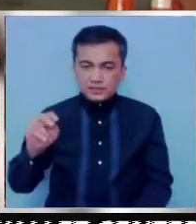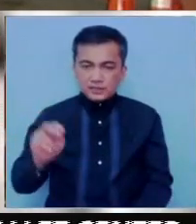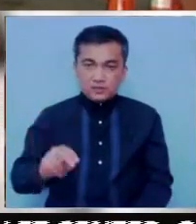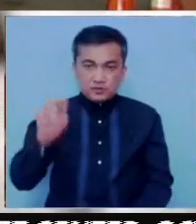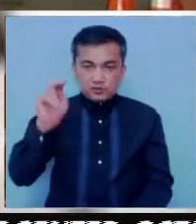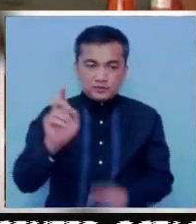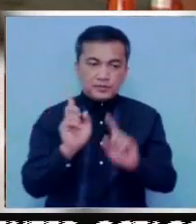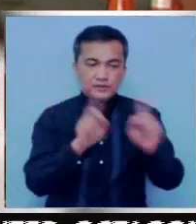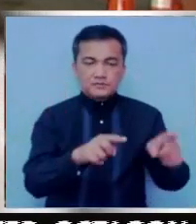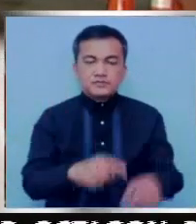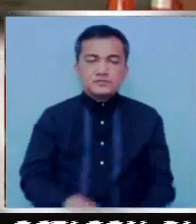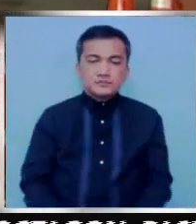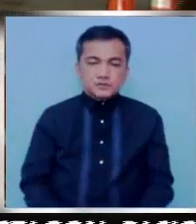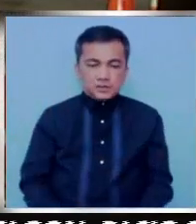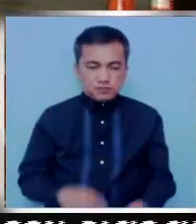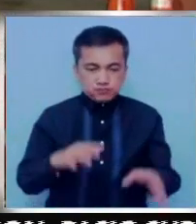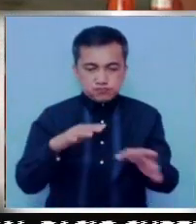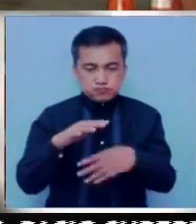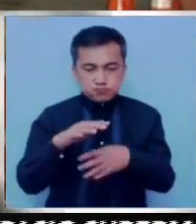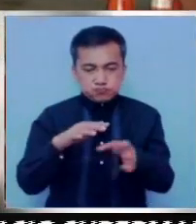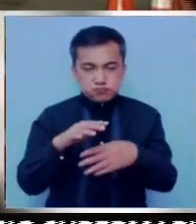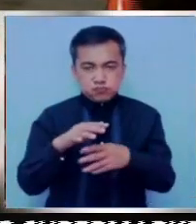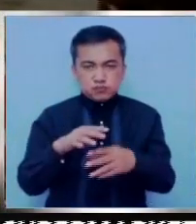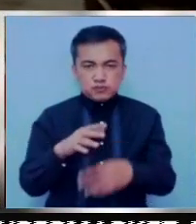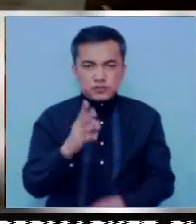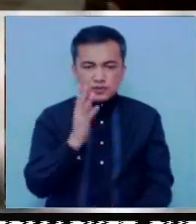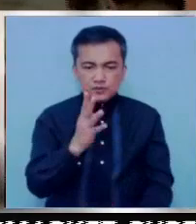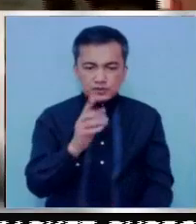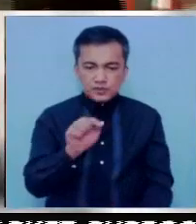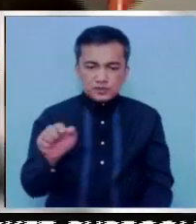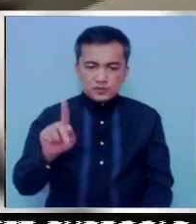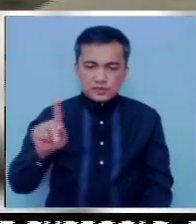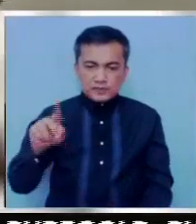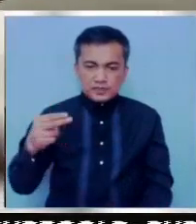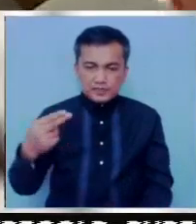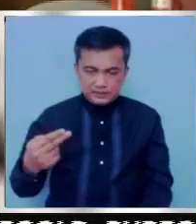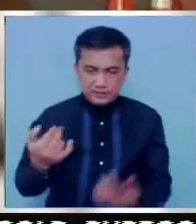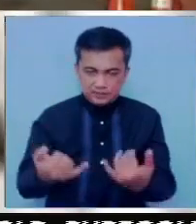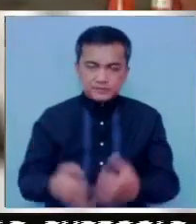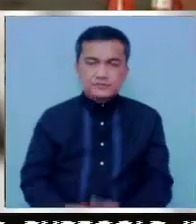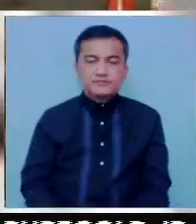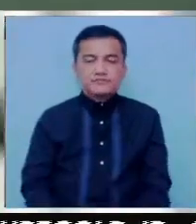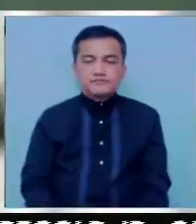takbo lamang ng mga sasakyan doon, Vicky, ay 40 to 50 kph sa mga sandaling ito.